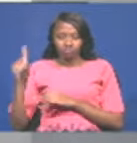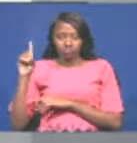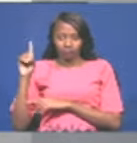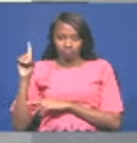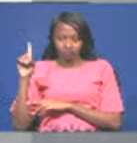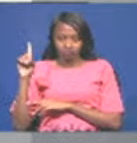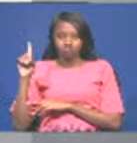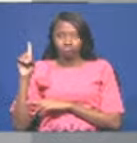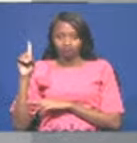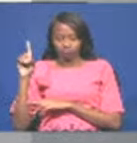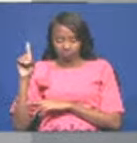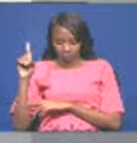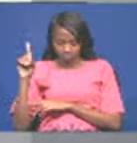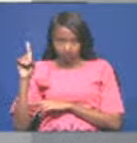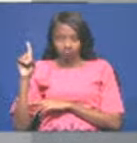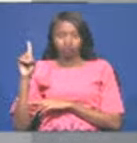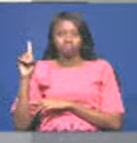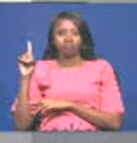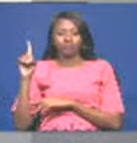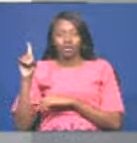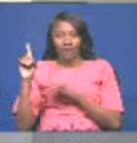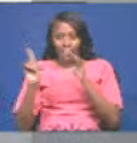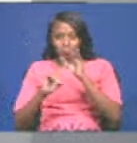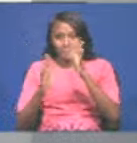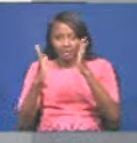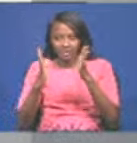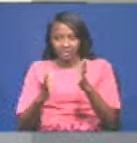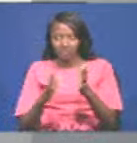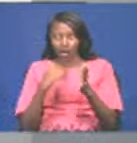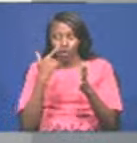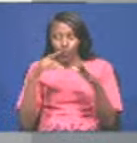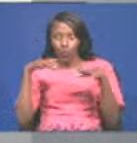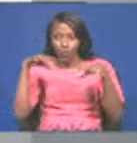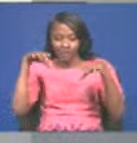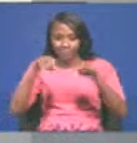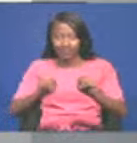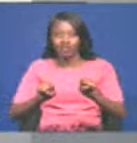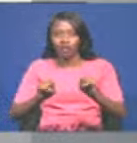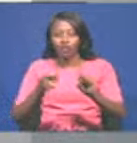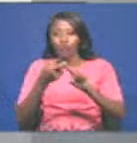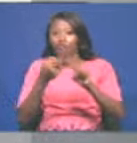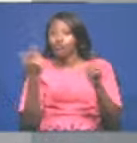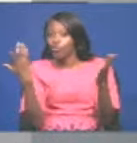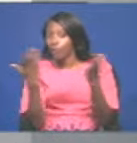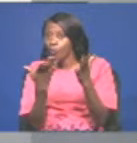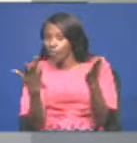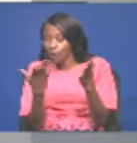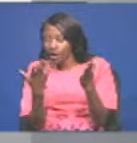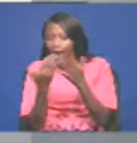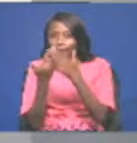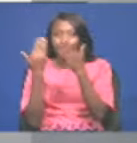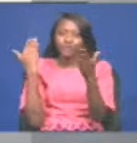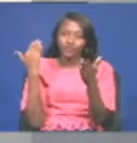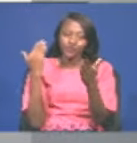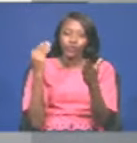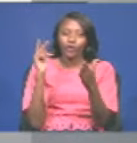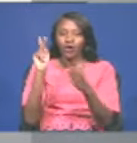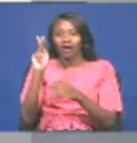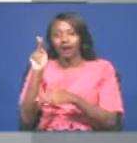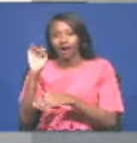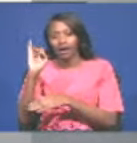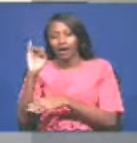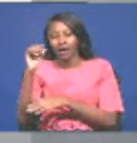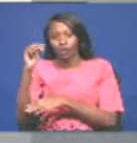Huyo ni waziri mwingine ambaye atakuwa sasa anachukua hatamu kutoka kwa Kagwe, ambaye amekuwa ni waziri wa masuala ya afya, sasa